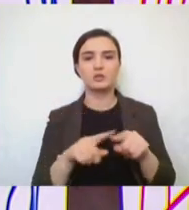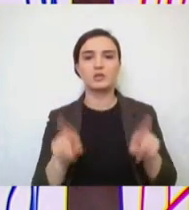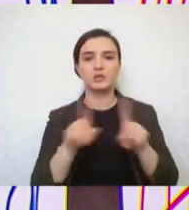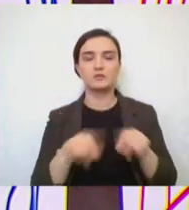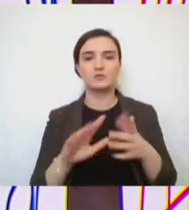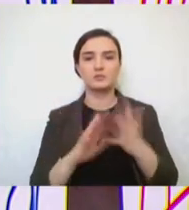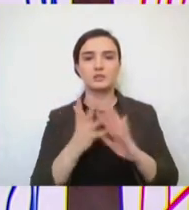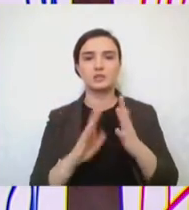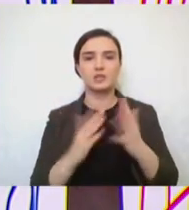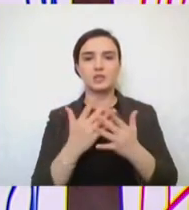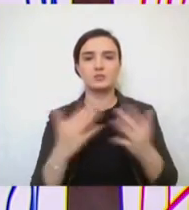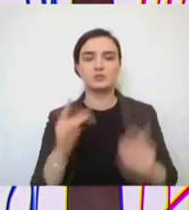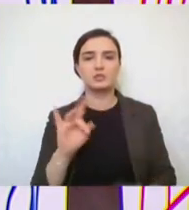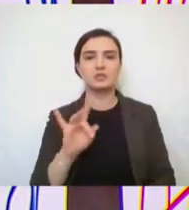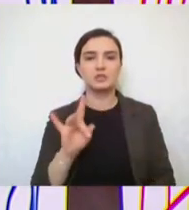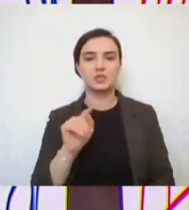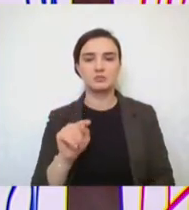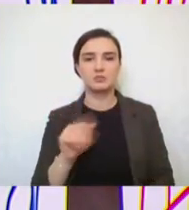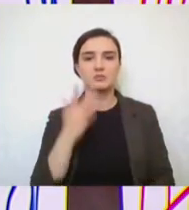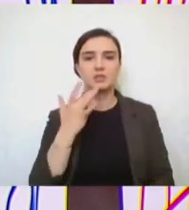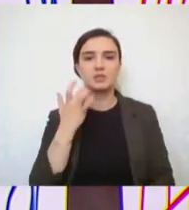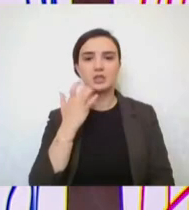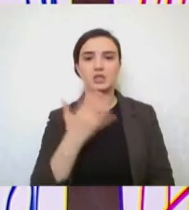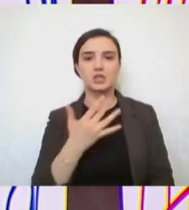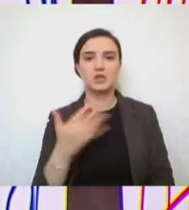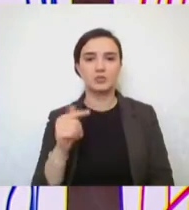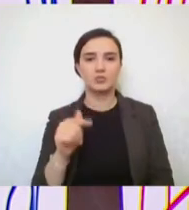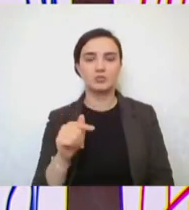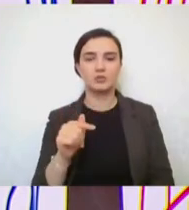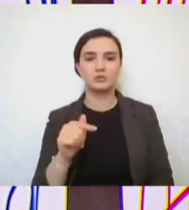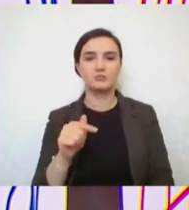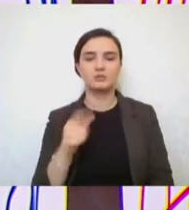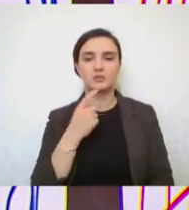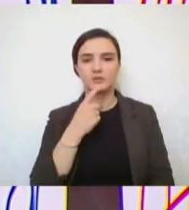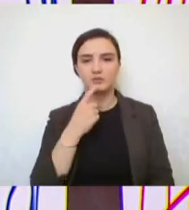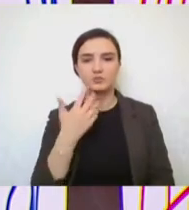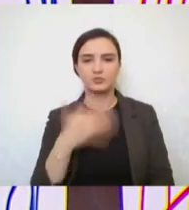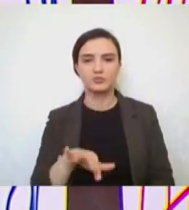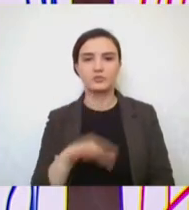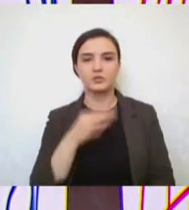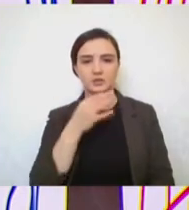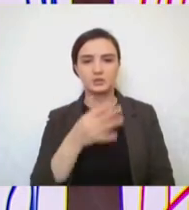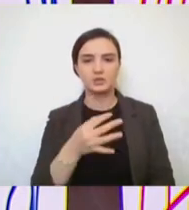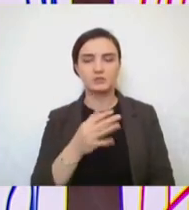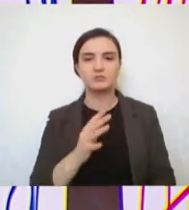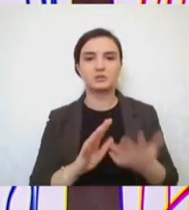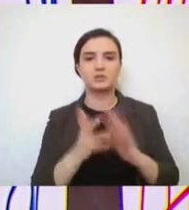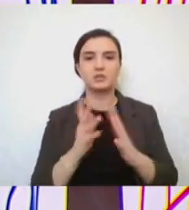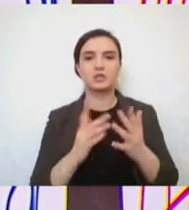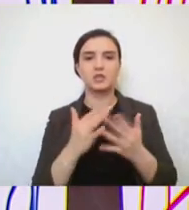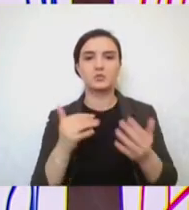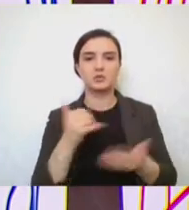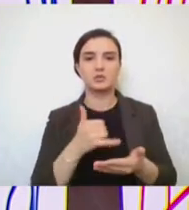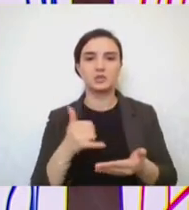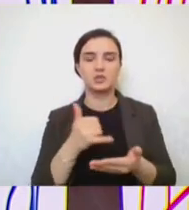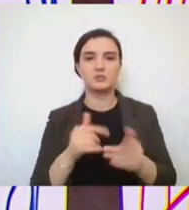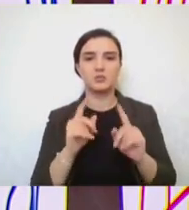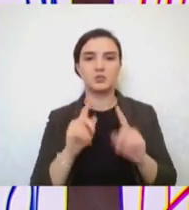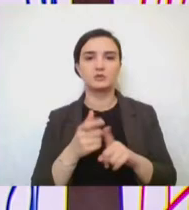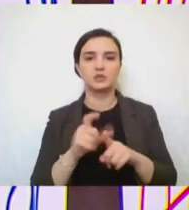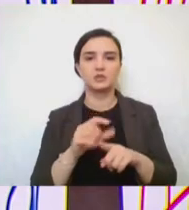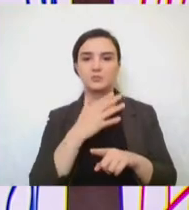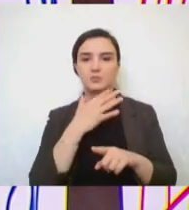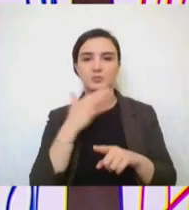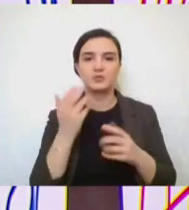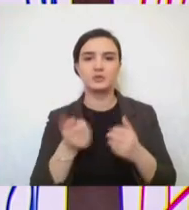ცხიმები, თხილეული, კვერცხი უკვე მოგახსენეთ, მცენარეული ზეთები. ოღონდ ძალიან დიდი რაოდენობით